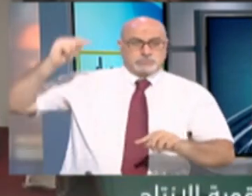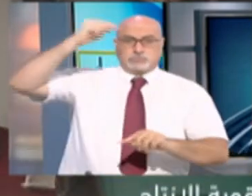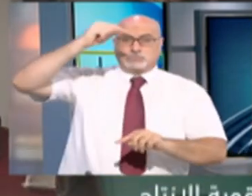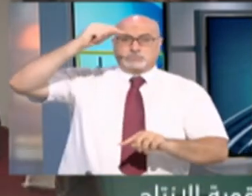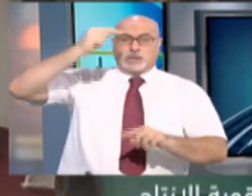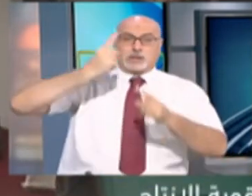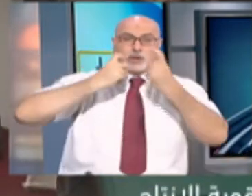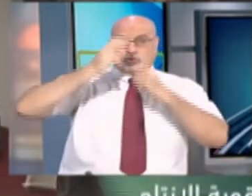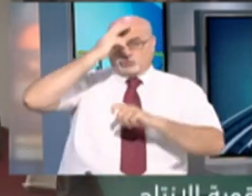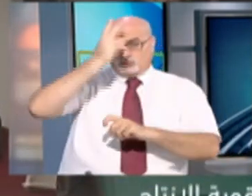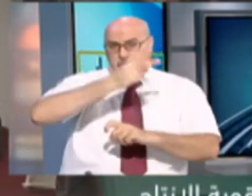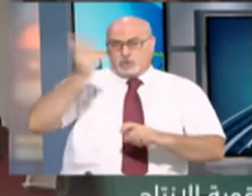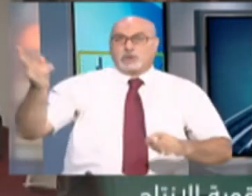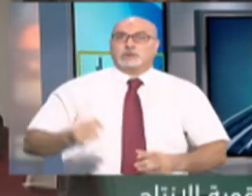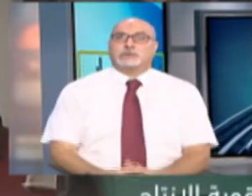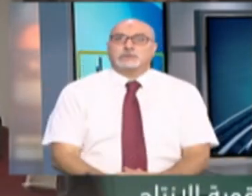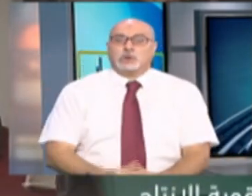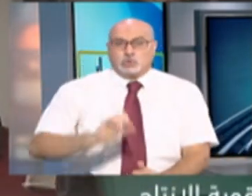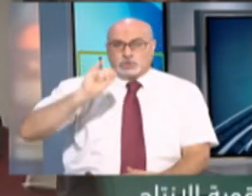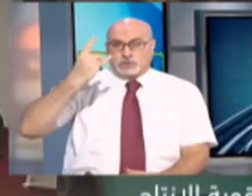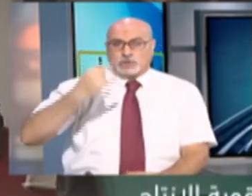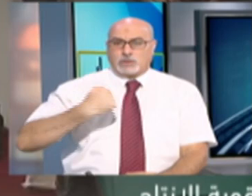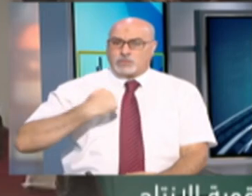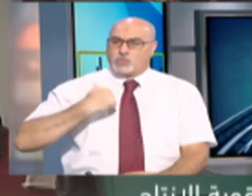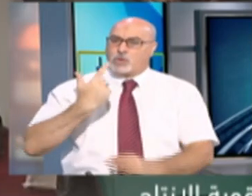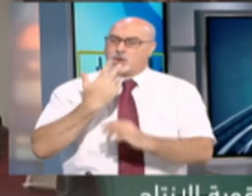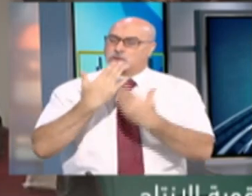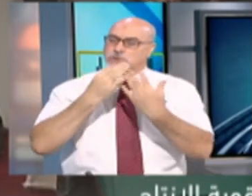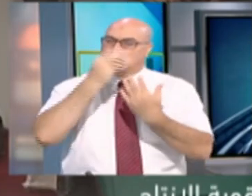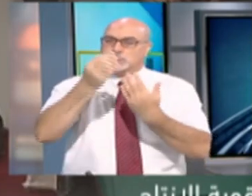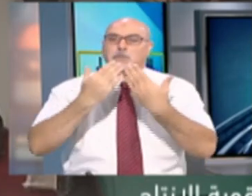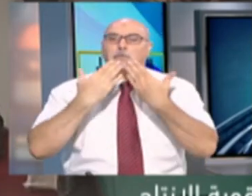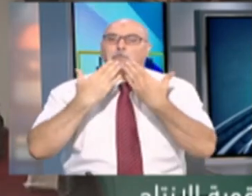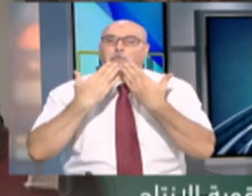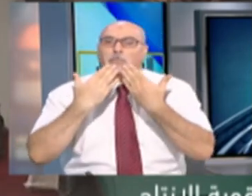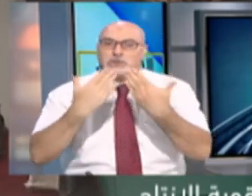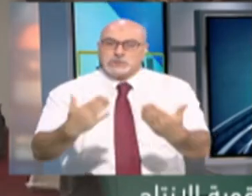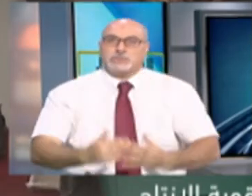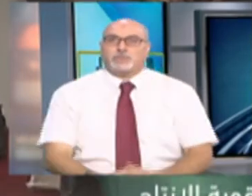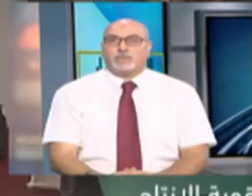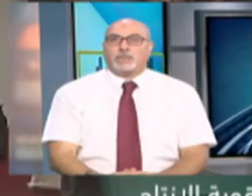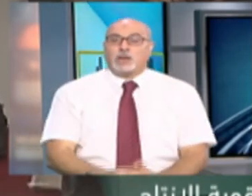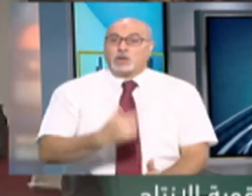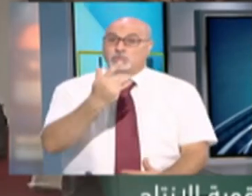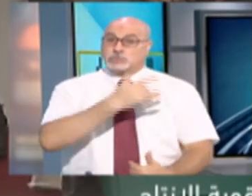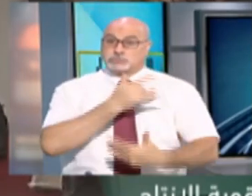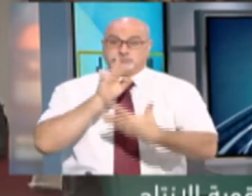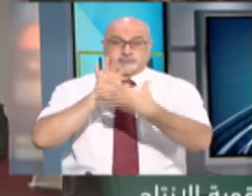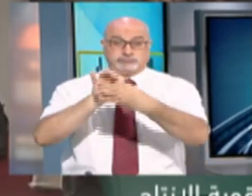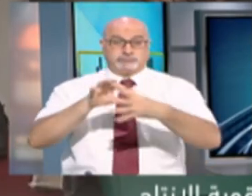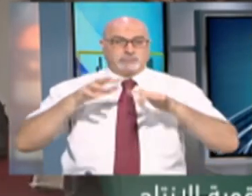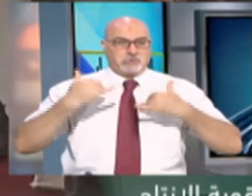في الهرم تاع سوناطراك، أنا شاكر لهم المجهودات والروح الوطنية اللي هم يشتغلوا